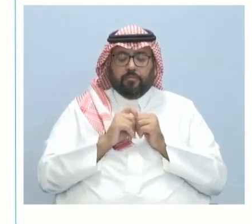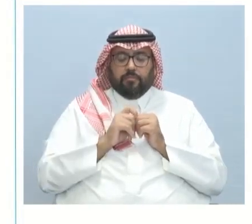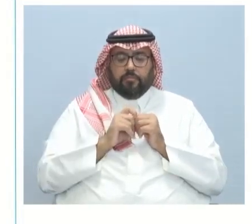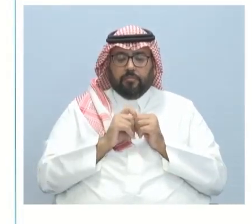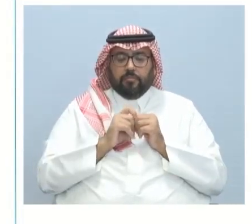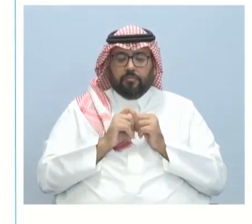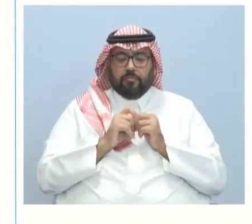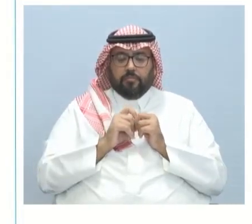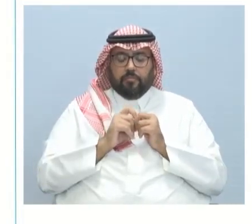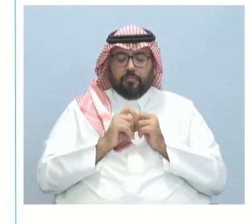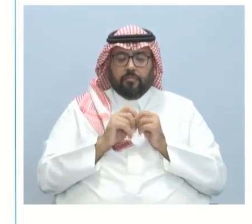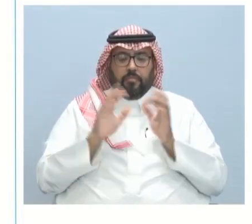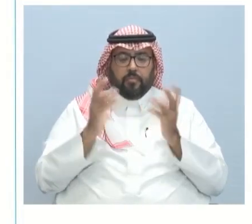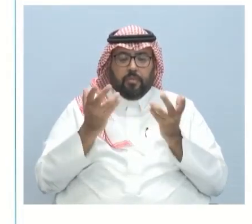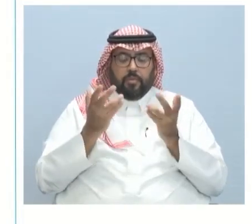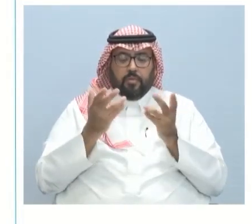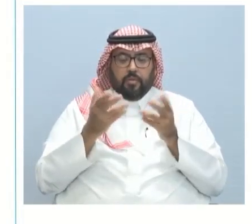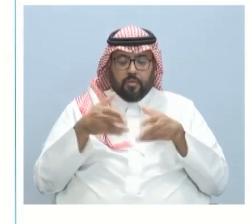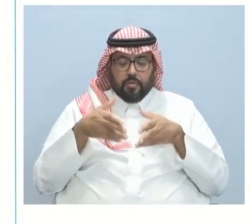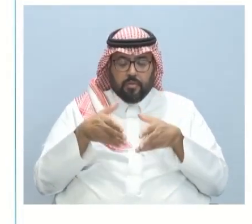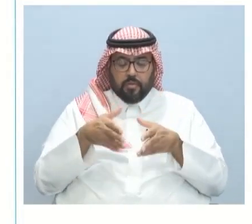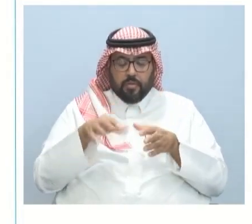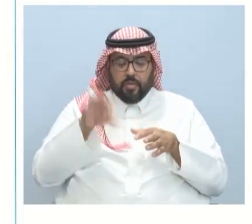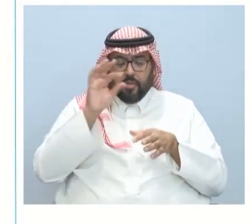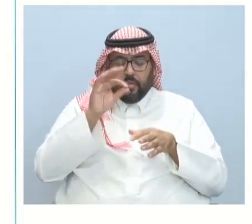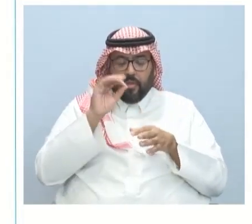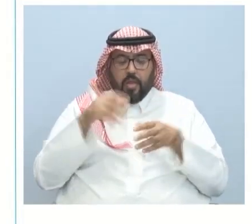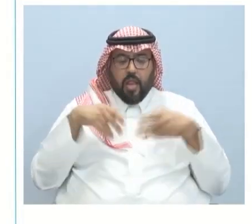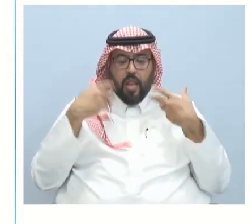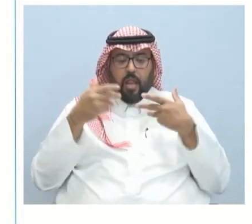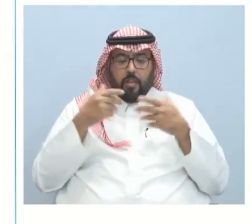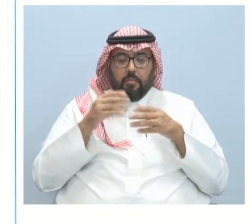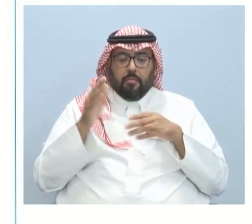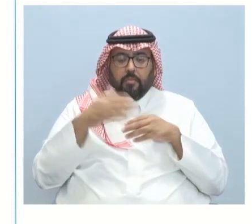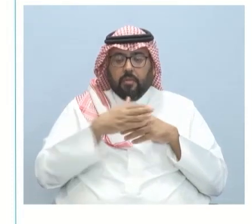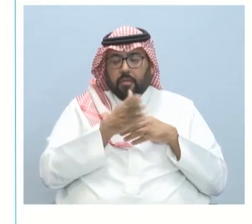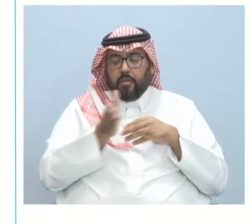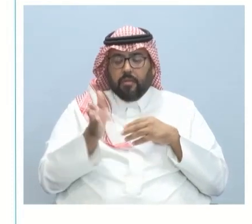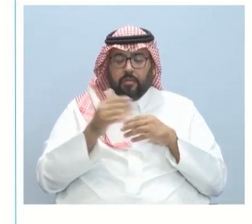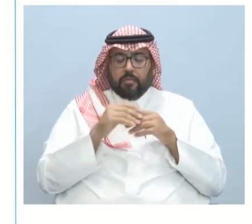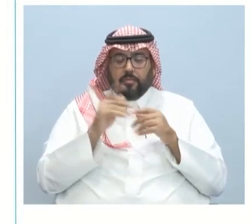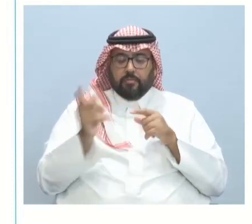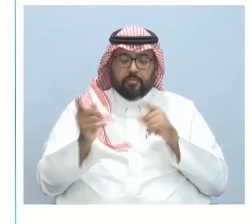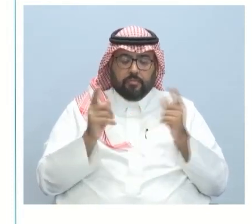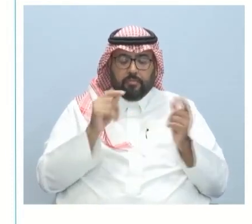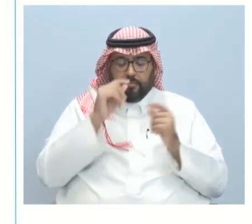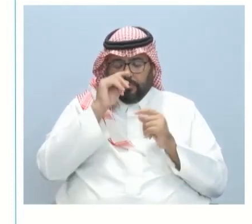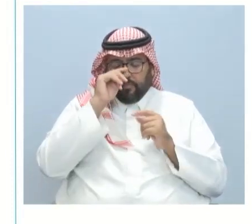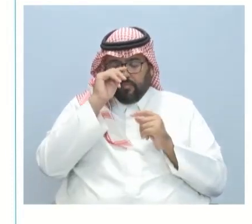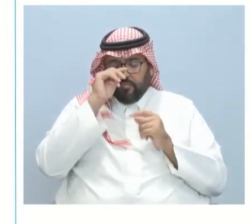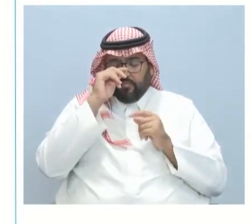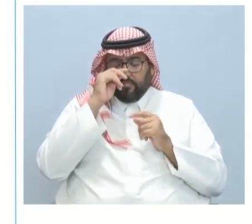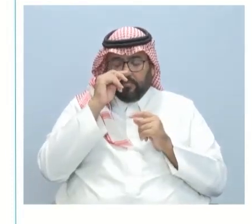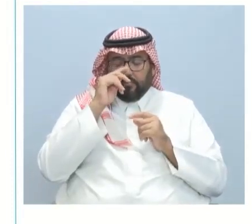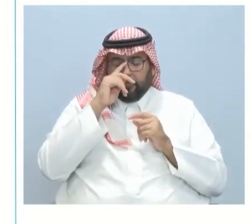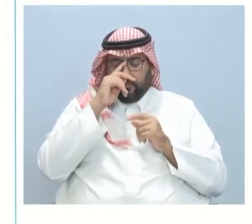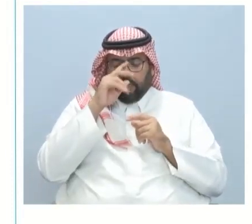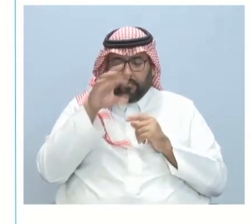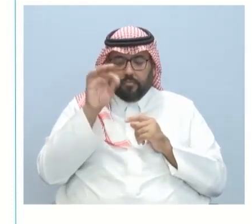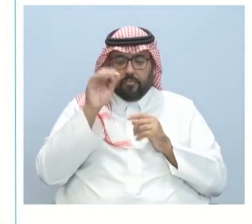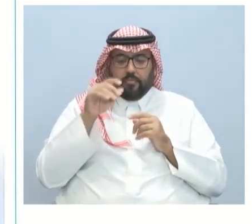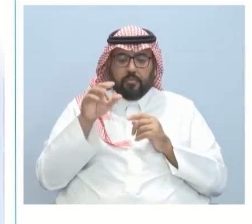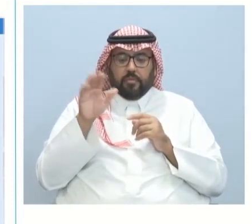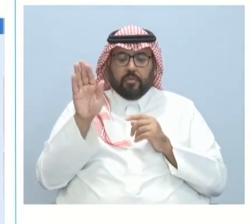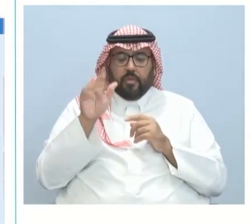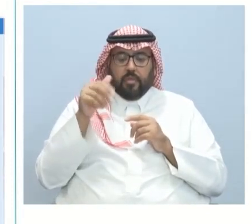مليمتر كيف تستطيع اخت اخار ساحه اللعب او التنقل من ساحه لعب الى ساحه لعب اخرى لاختيار ساحه